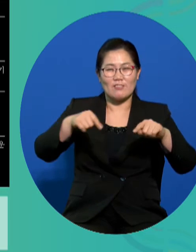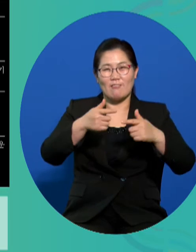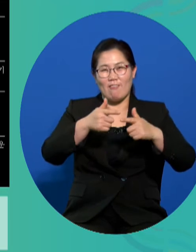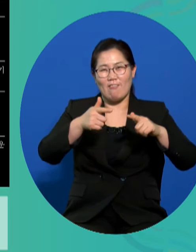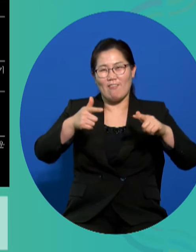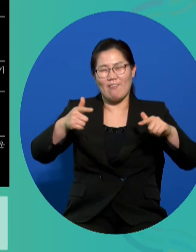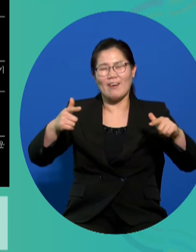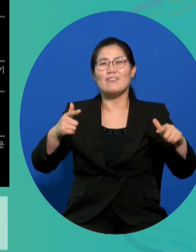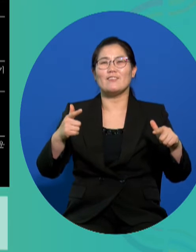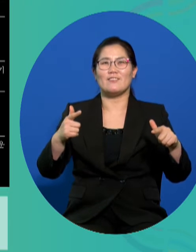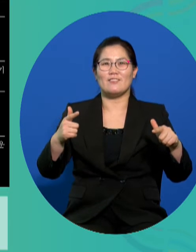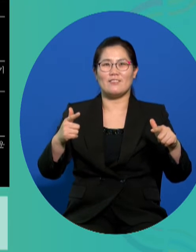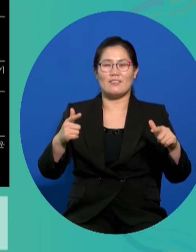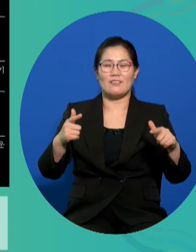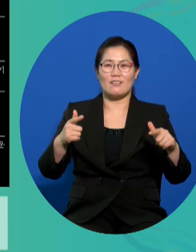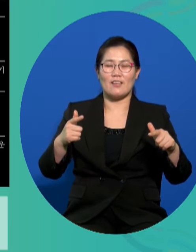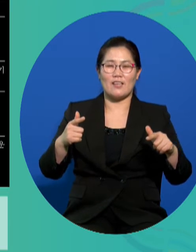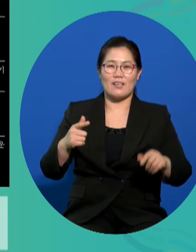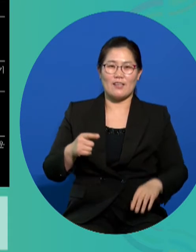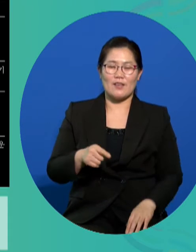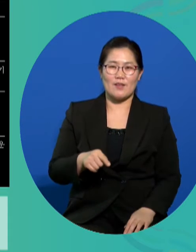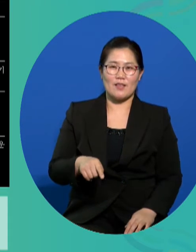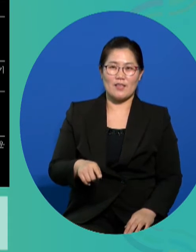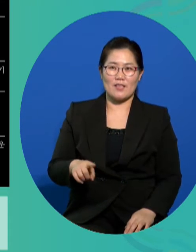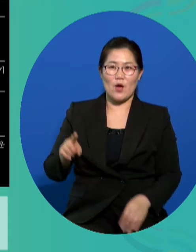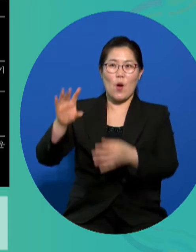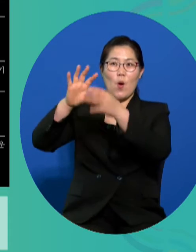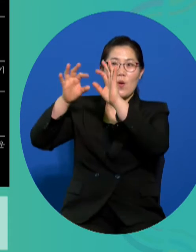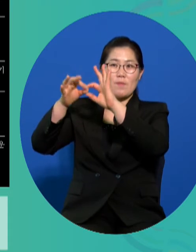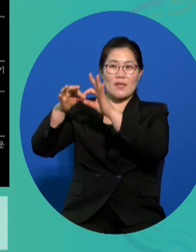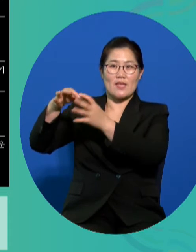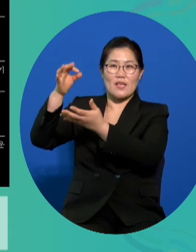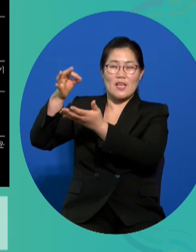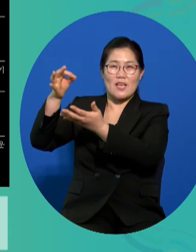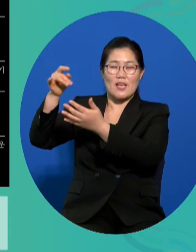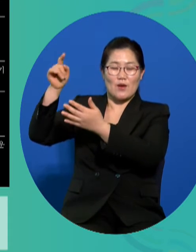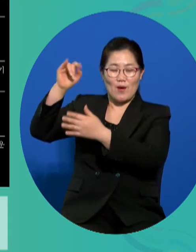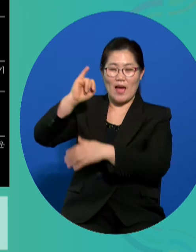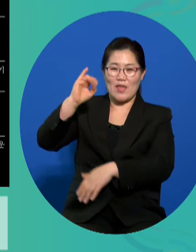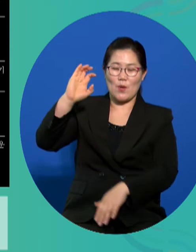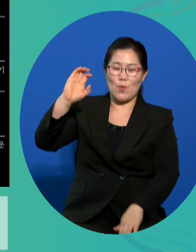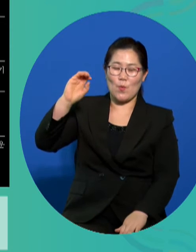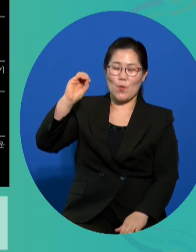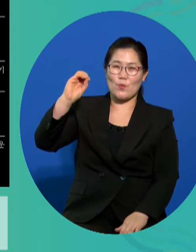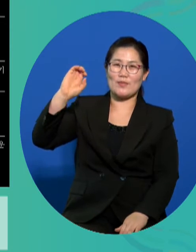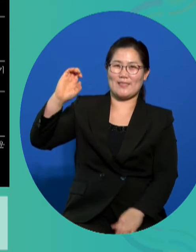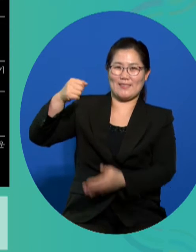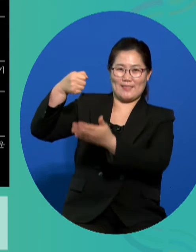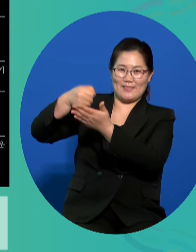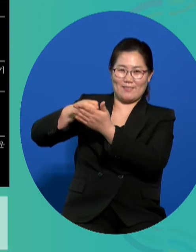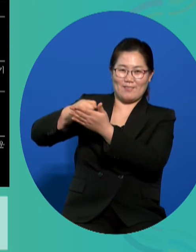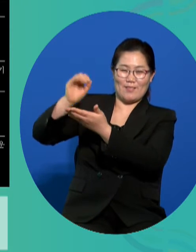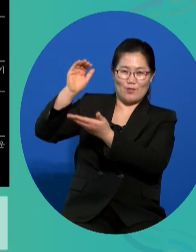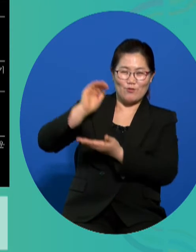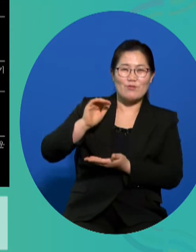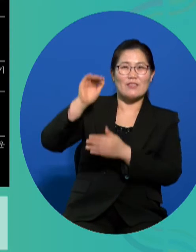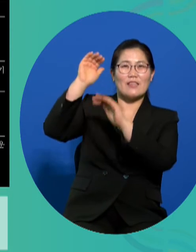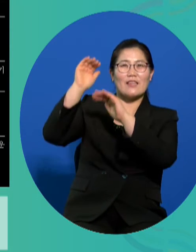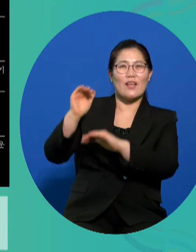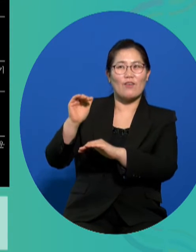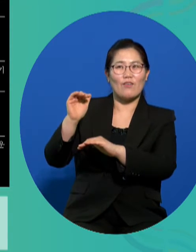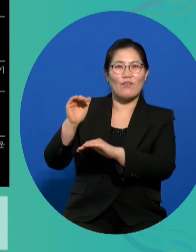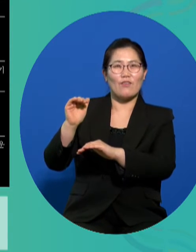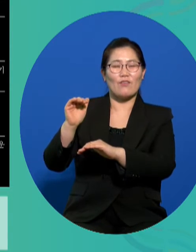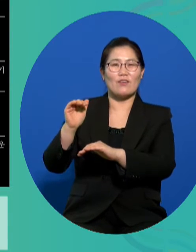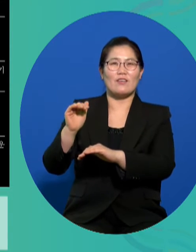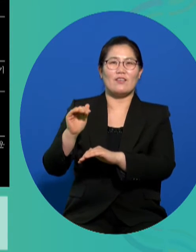이제 IOC에서 정해놓은 가이드라인이고요. 이거를 사실 패럴림픽 IPC에서 어느 정도는